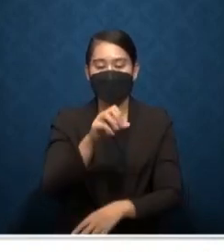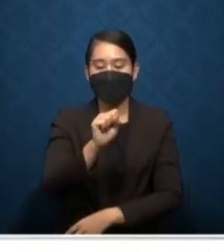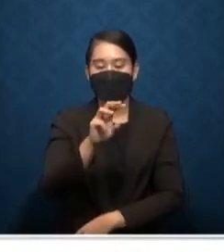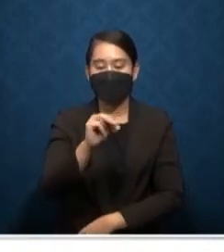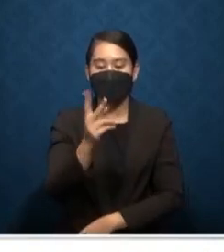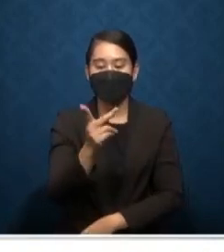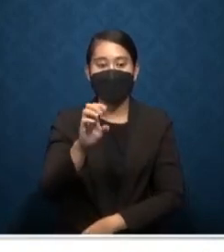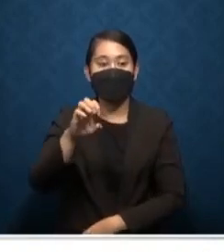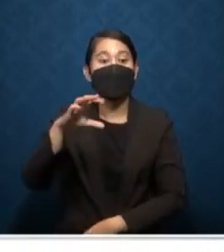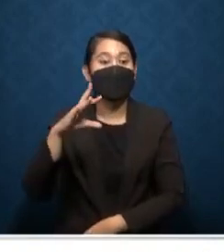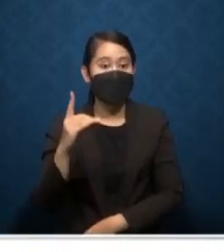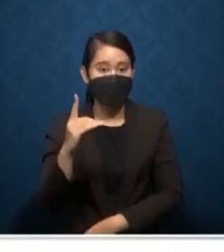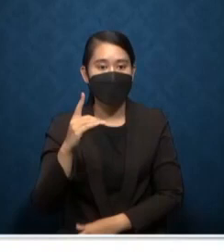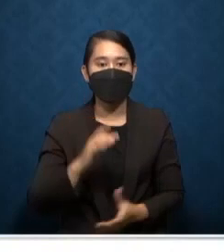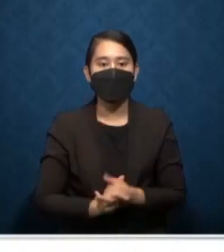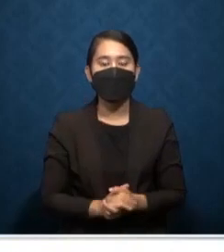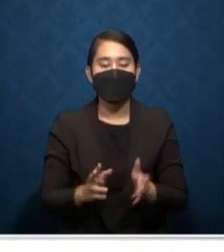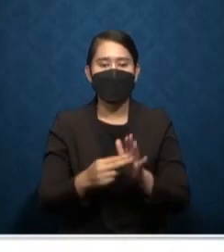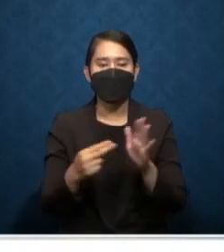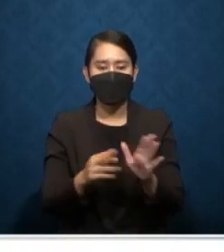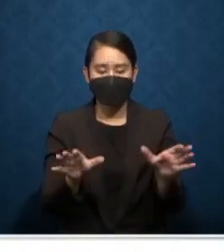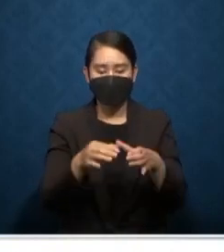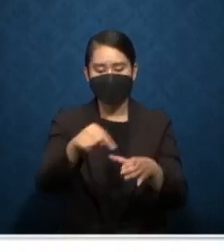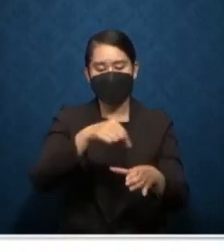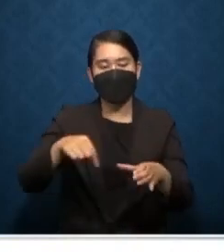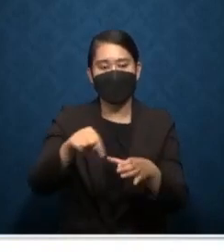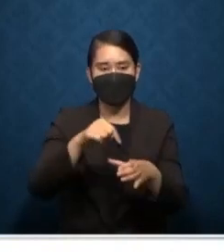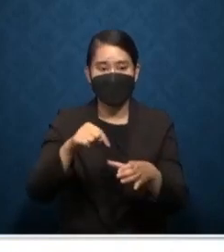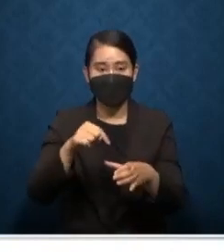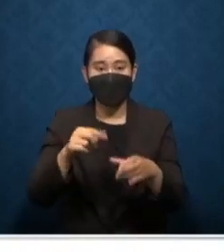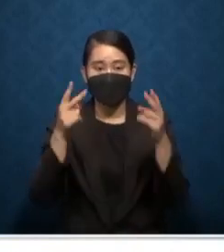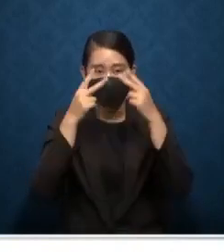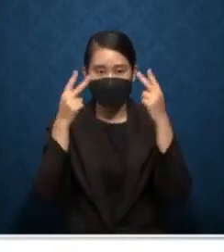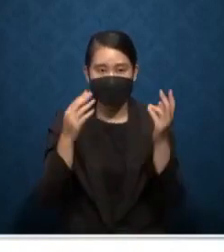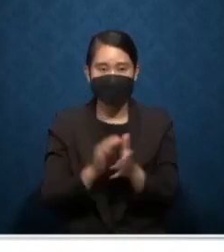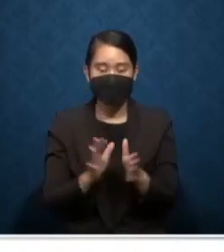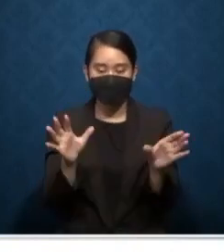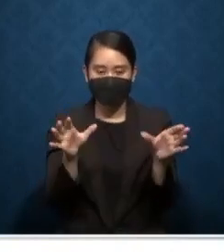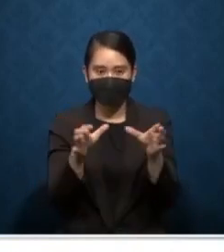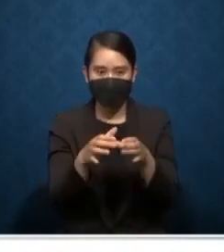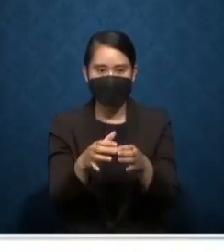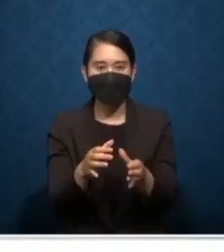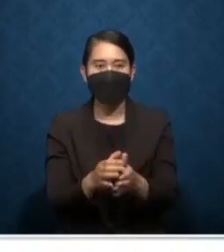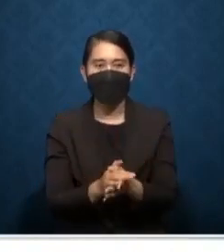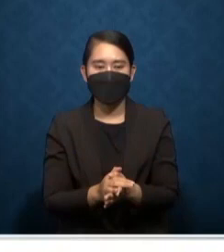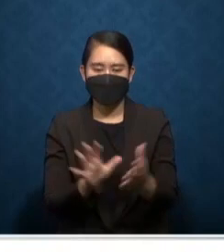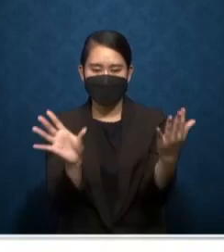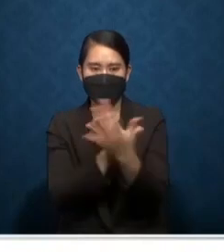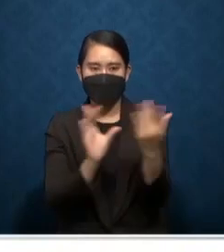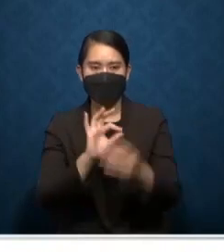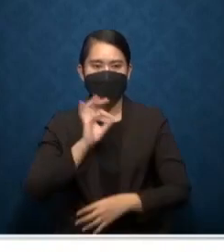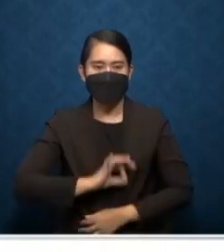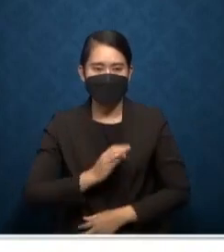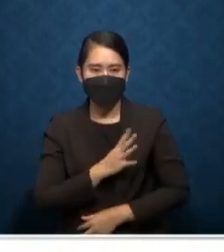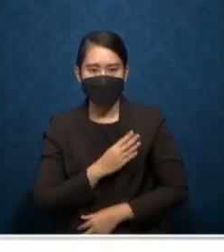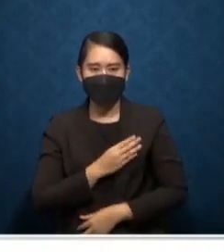หิบเล็ พวกนี้เนี่ย เป็นคนกุม5. เล็ก ๆ แต่ทำให้สงคมส่วใหญ่ในประเทศนี้5.